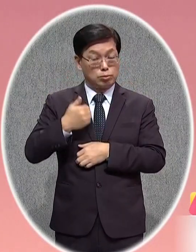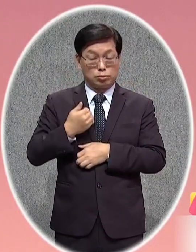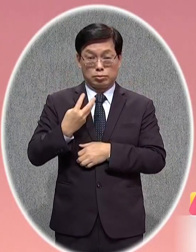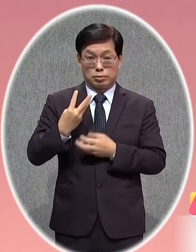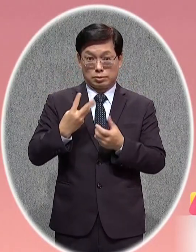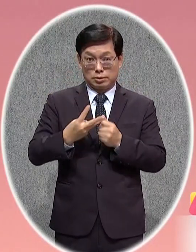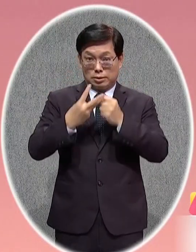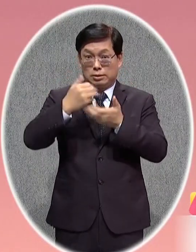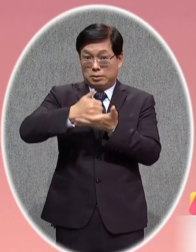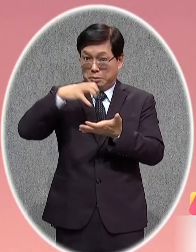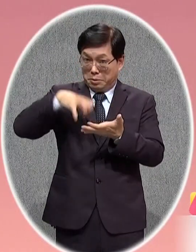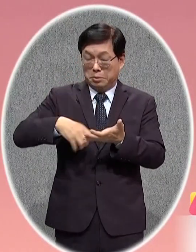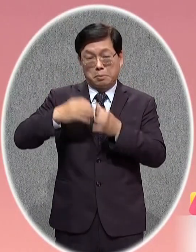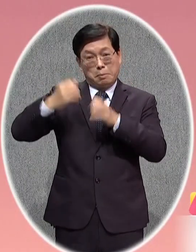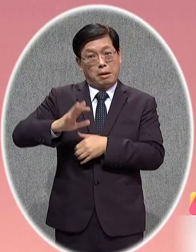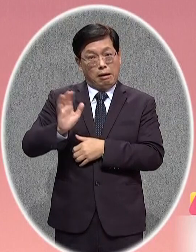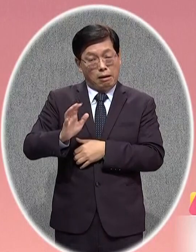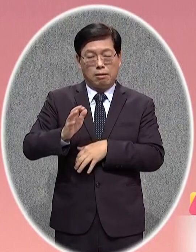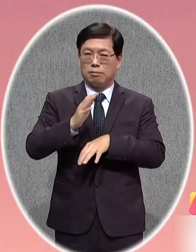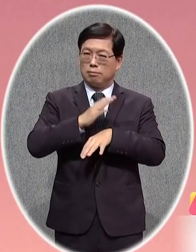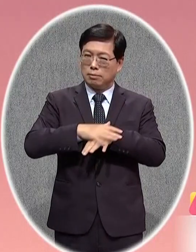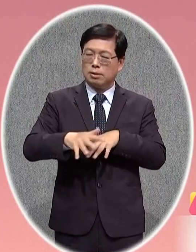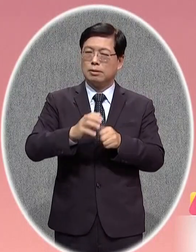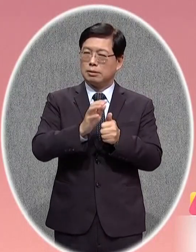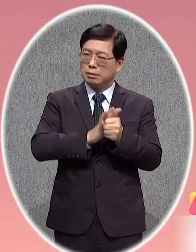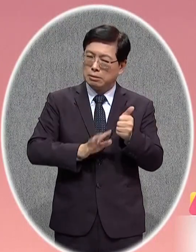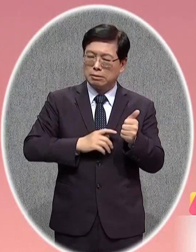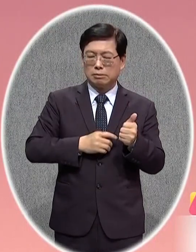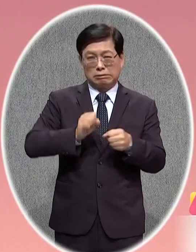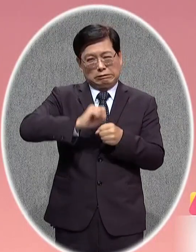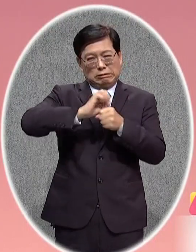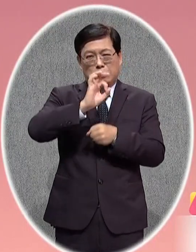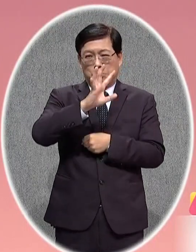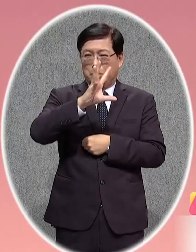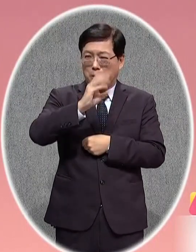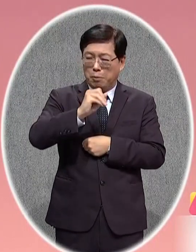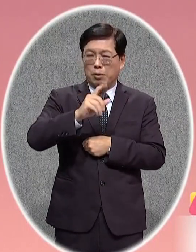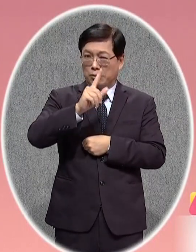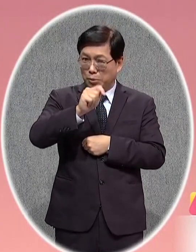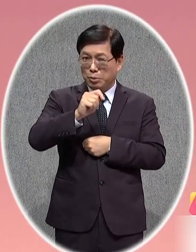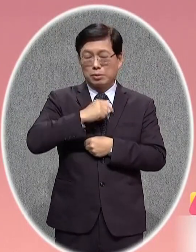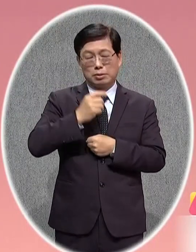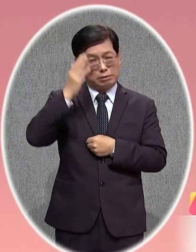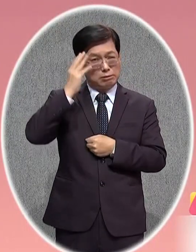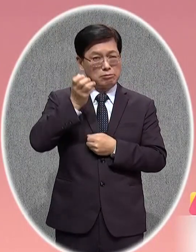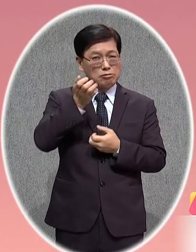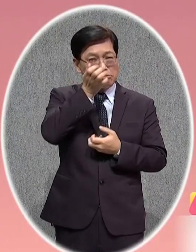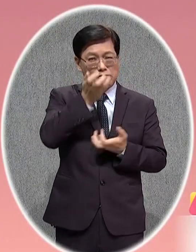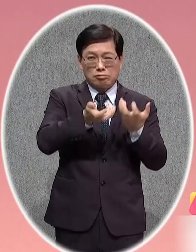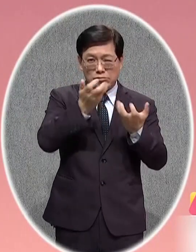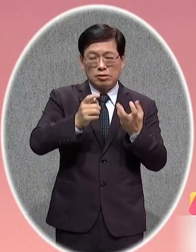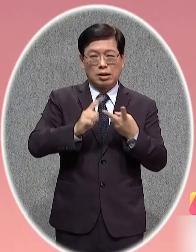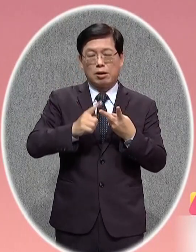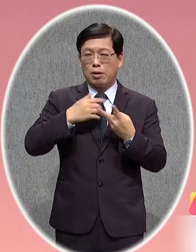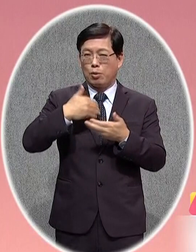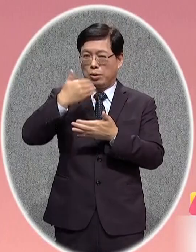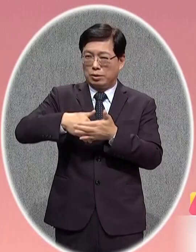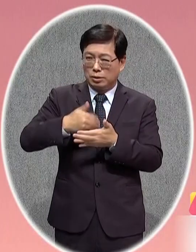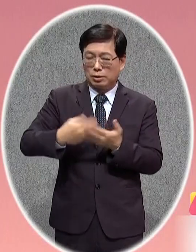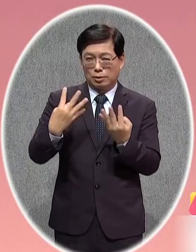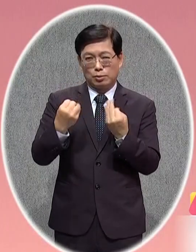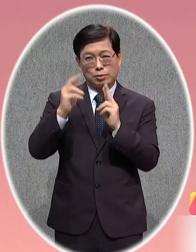三阶不盖的话，会多烧500万吨的煤，会少发多少亿度的